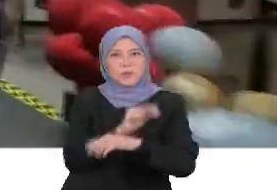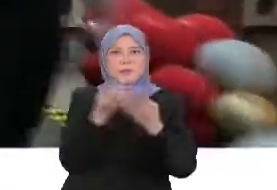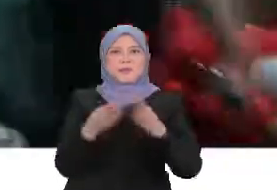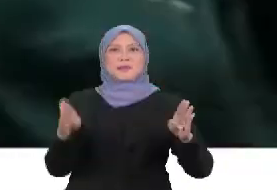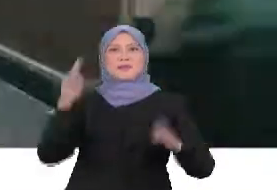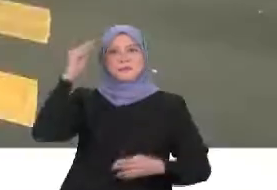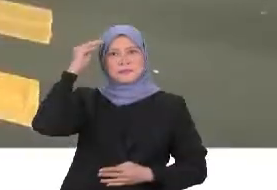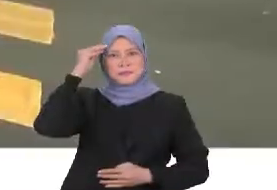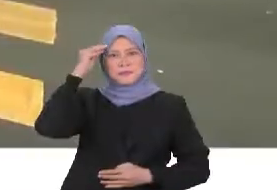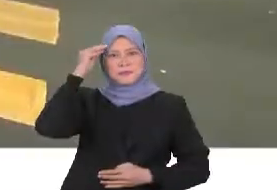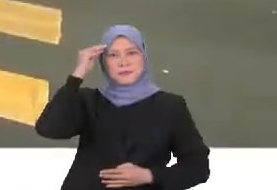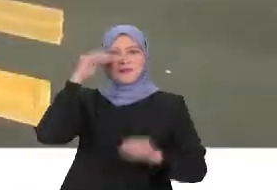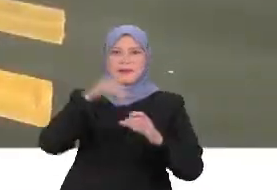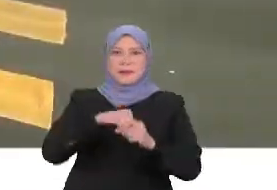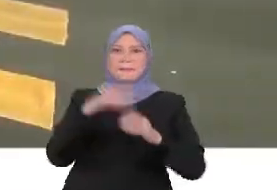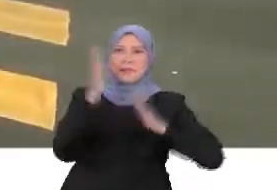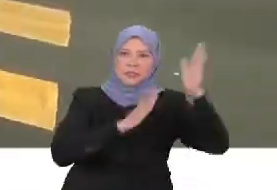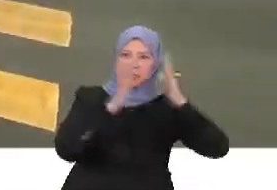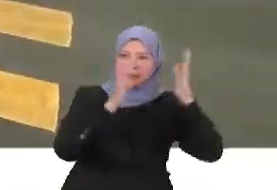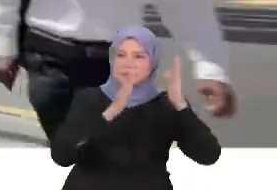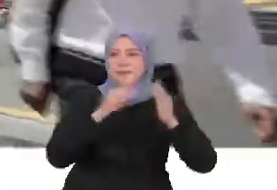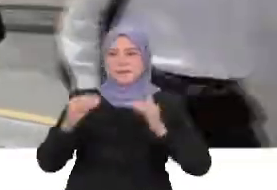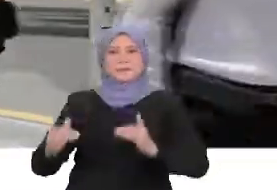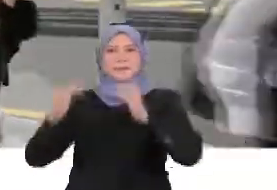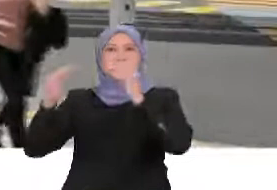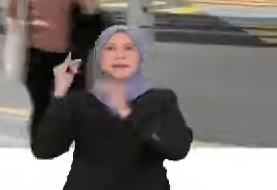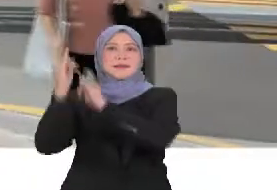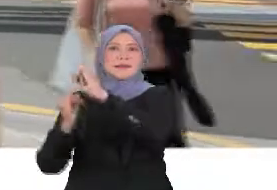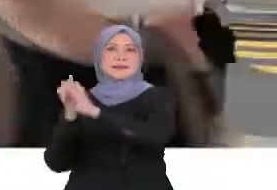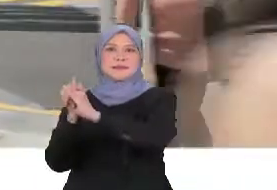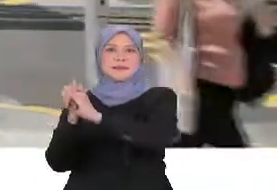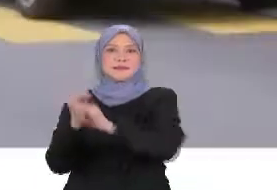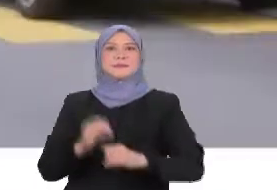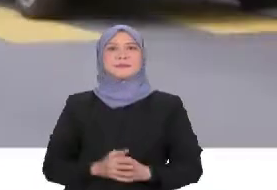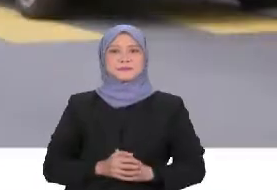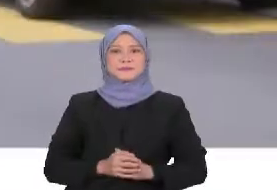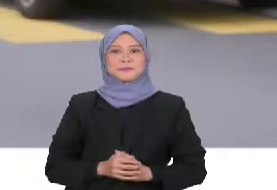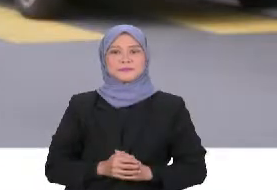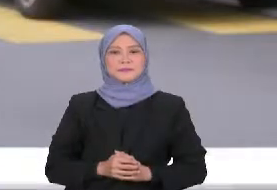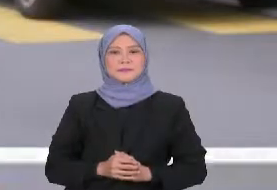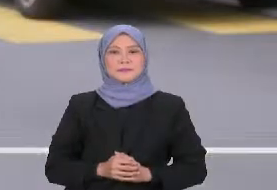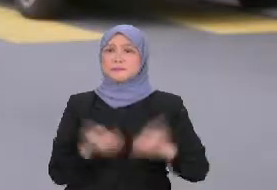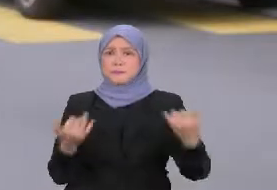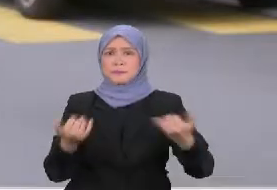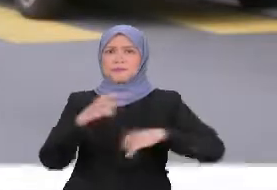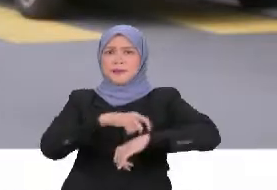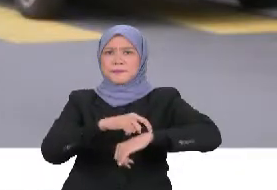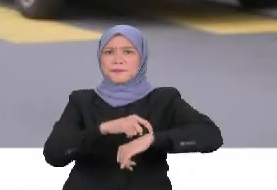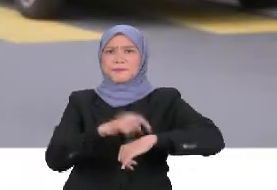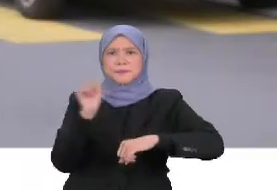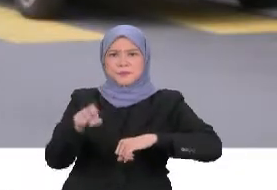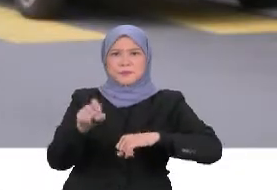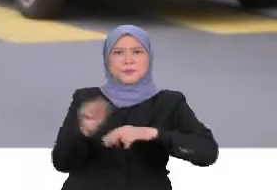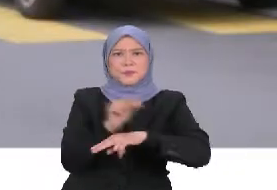bahasa kebangsaan di dalam negara dan di peringkat antarabangsa. Saya rasa inilah masa untuk kita untuk